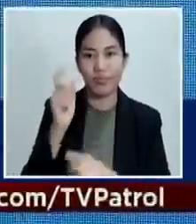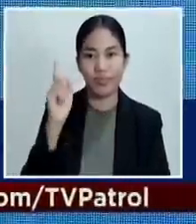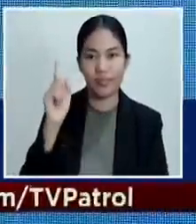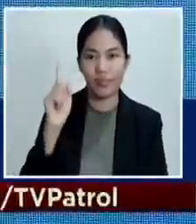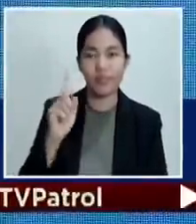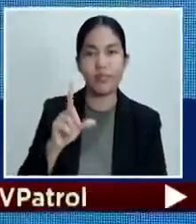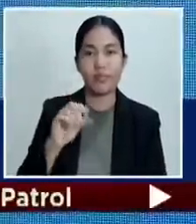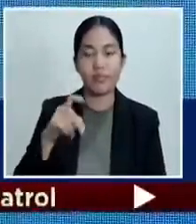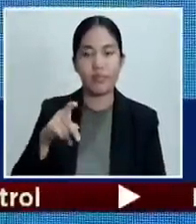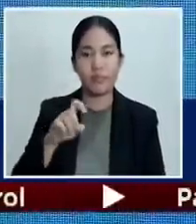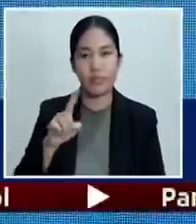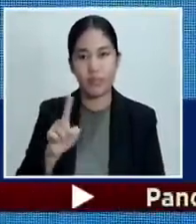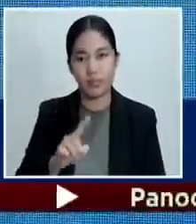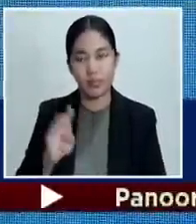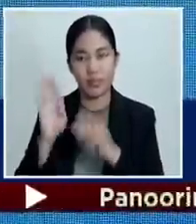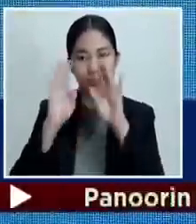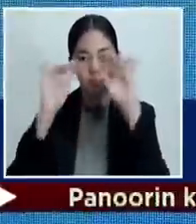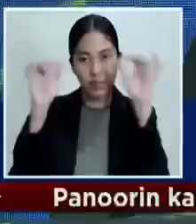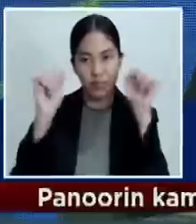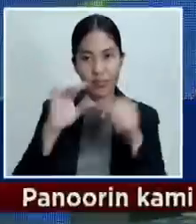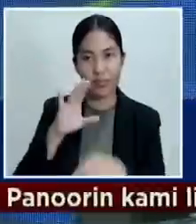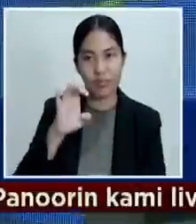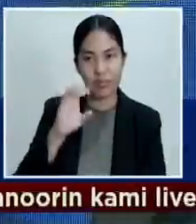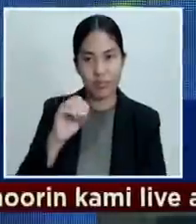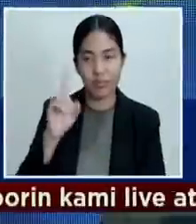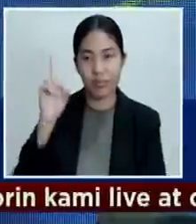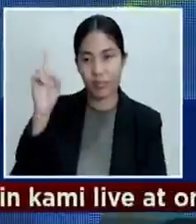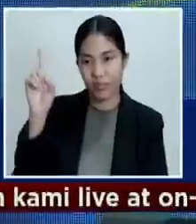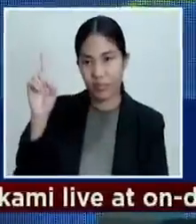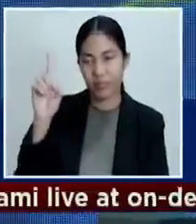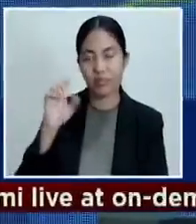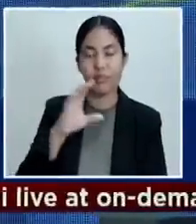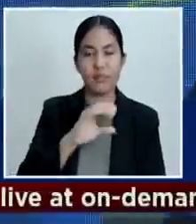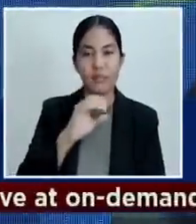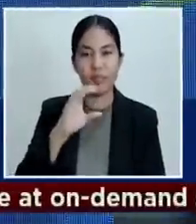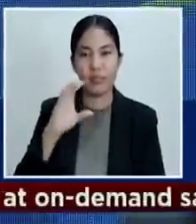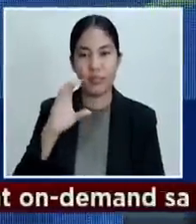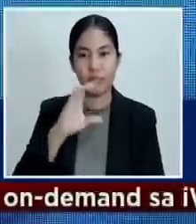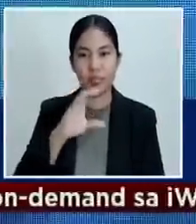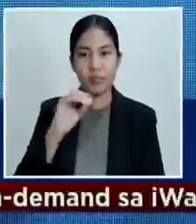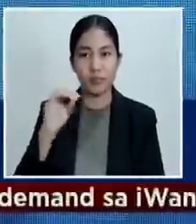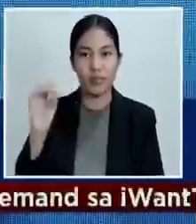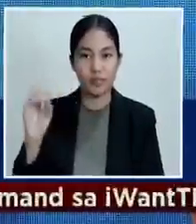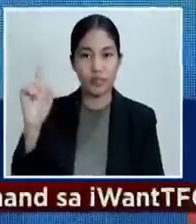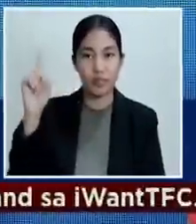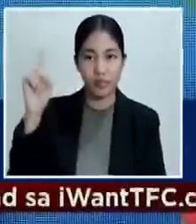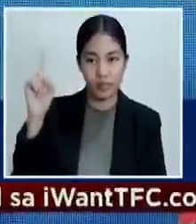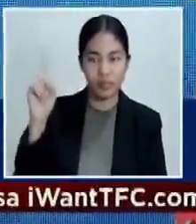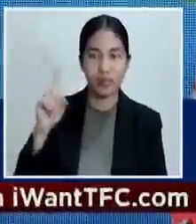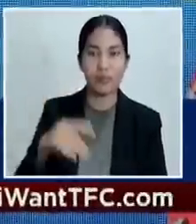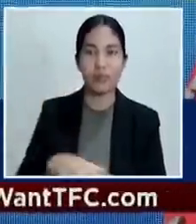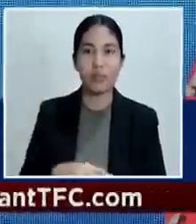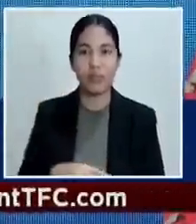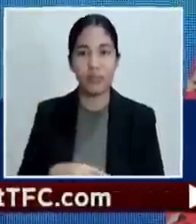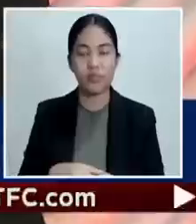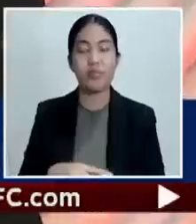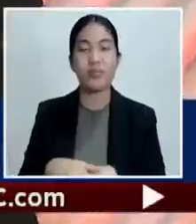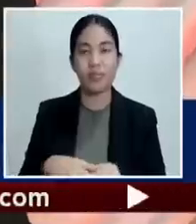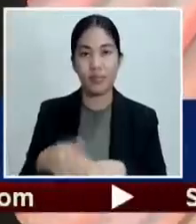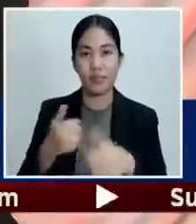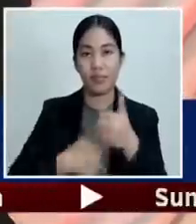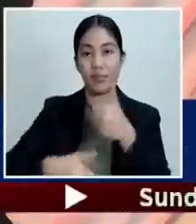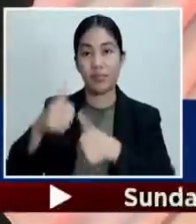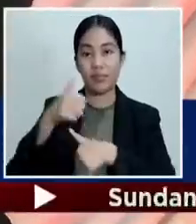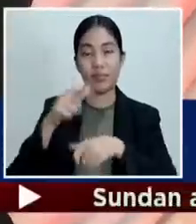Lopez, President and CEO Carlo Katigbak, COO for Broadcast Corey Vidanes, Star Magic Head Laurenti Jogi,